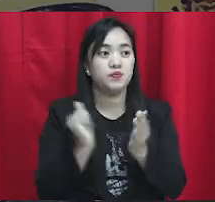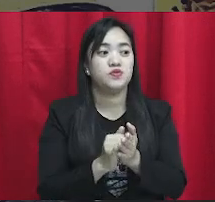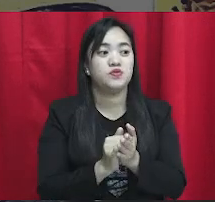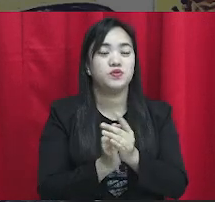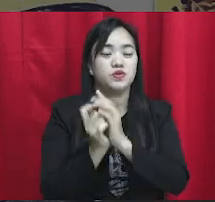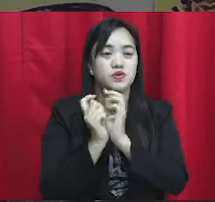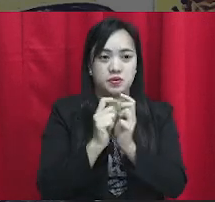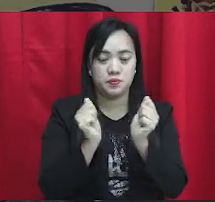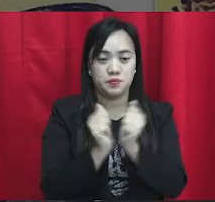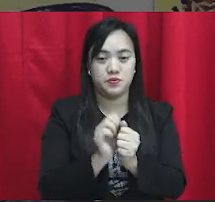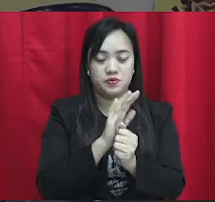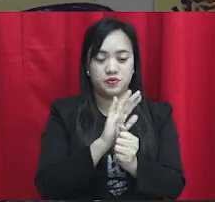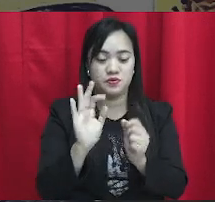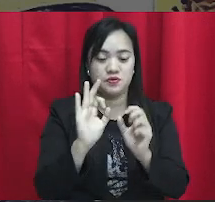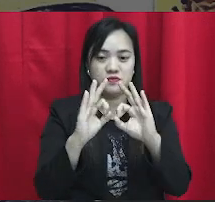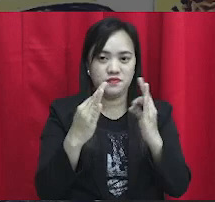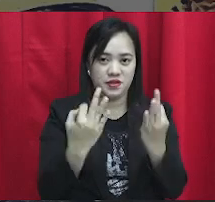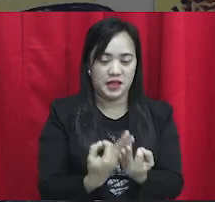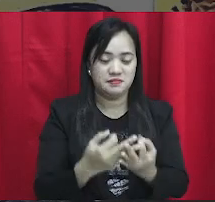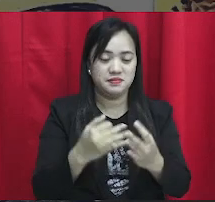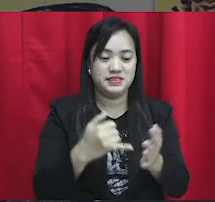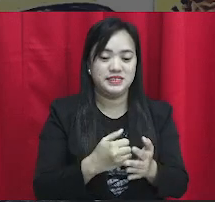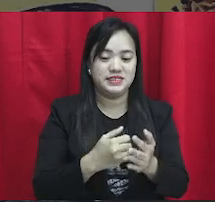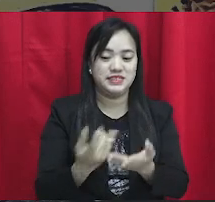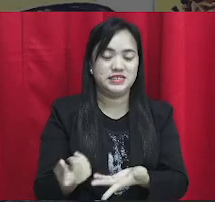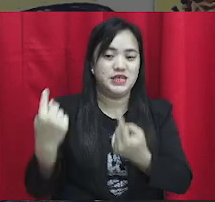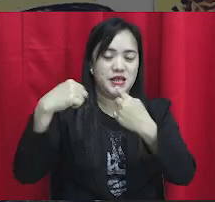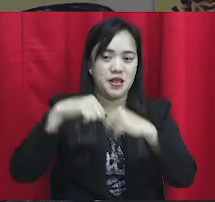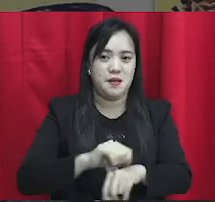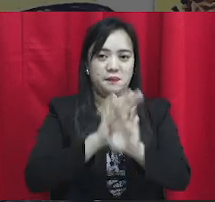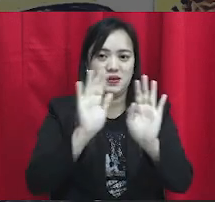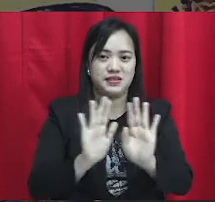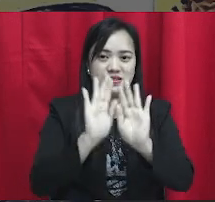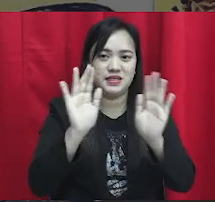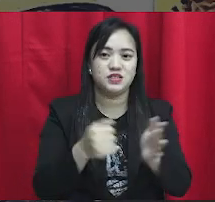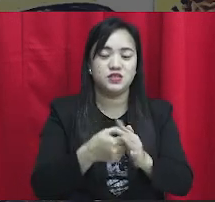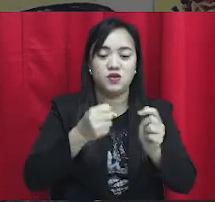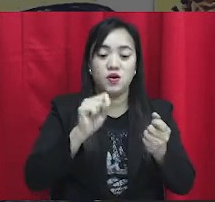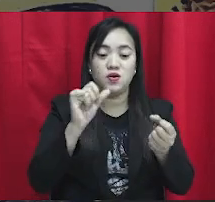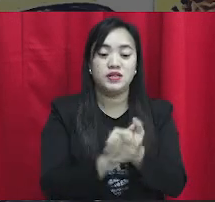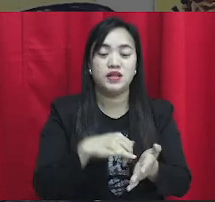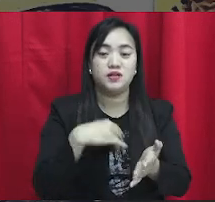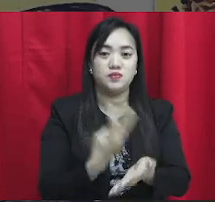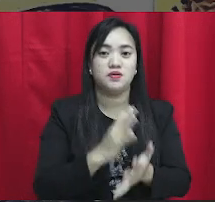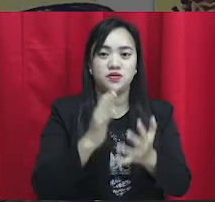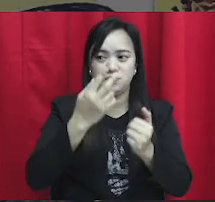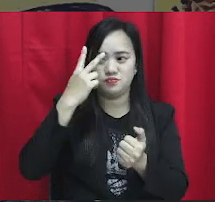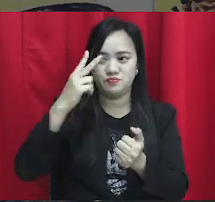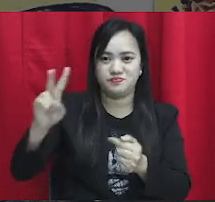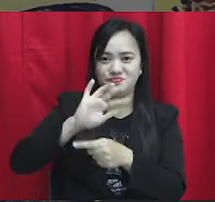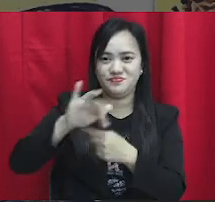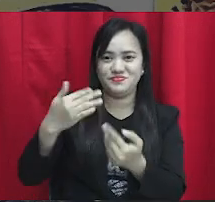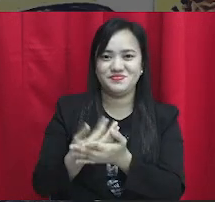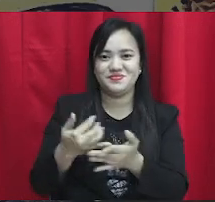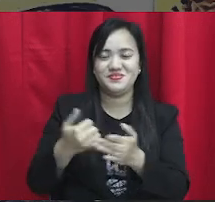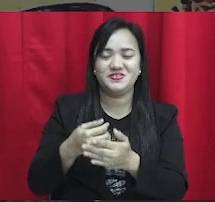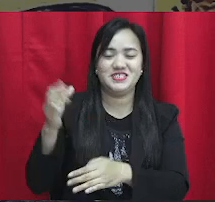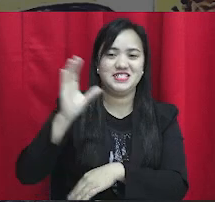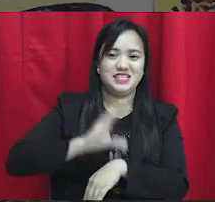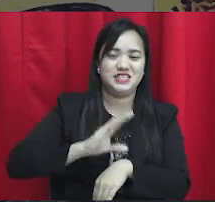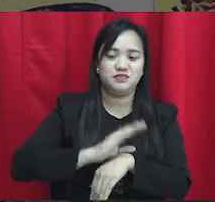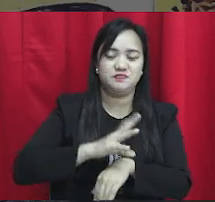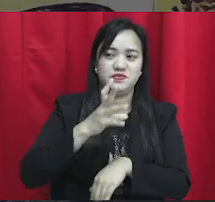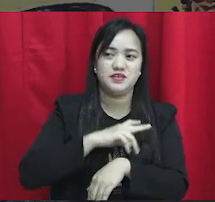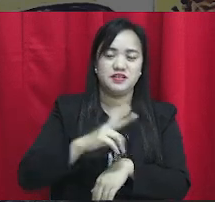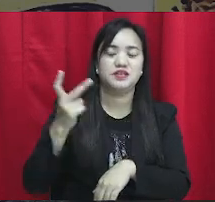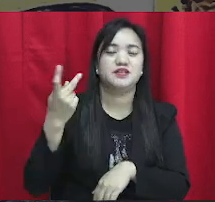sa darating na linggo. Yan na para ma-recognize namin kayo dito sa church. Yan. At yung mga na-interview namin